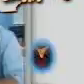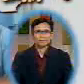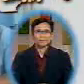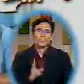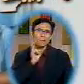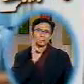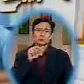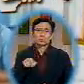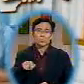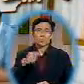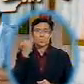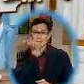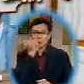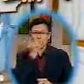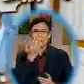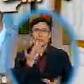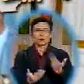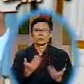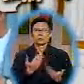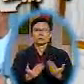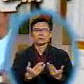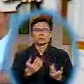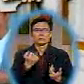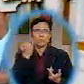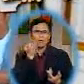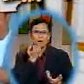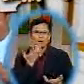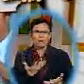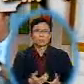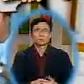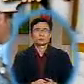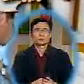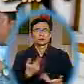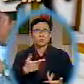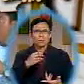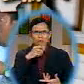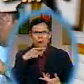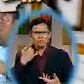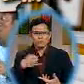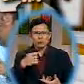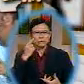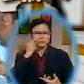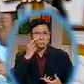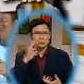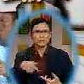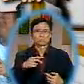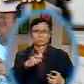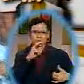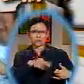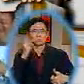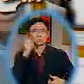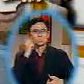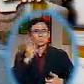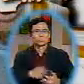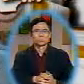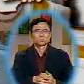譬如你係盲啊，或者你係啞嘅時候咧，你一唔識講嘢，或者你睇唔到，人哋一望你外形你就知。但係聽